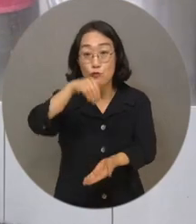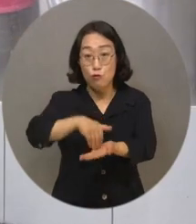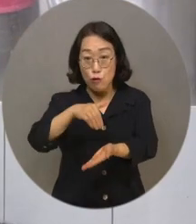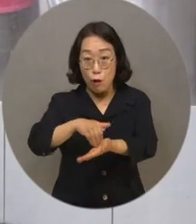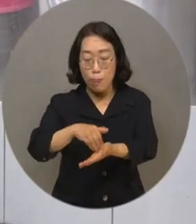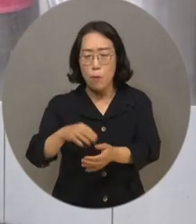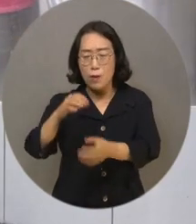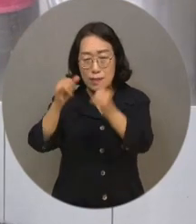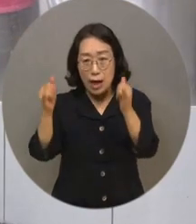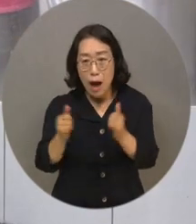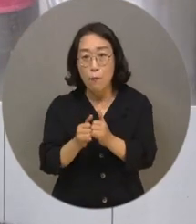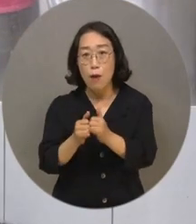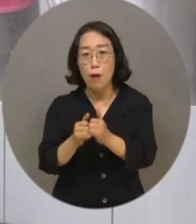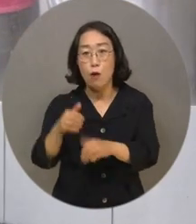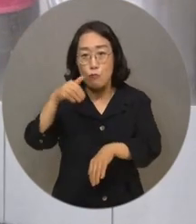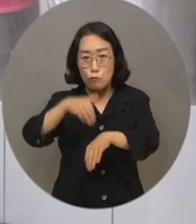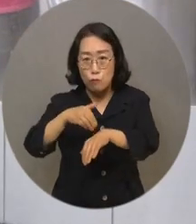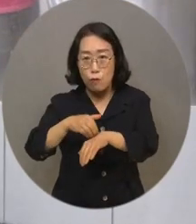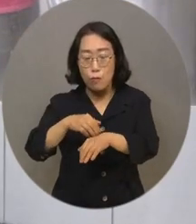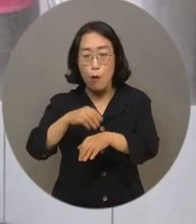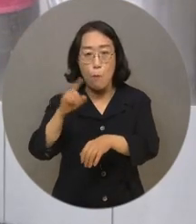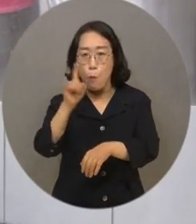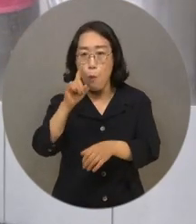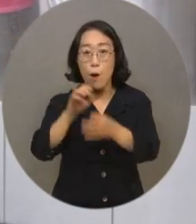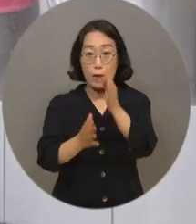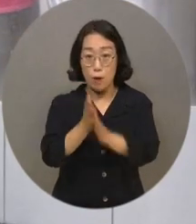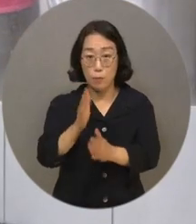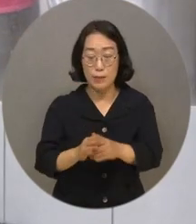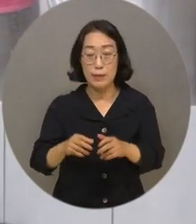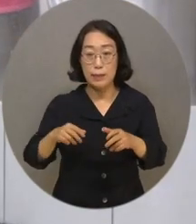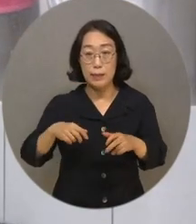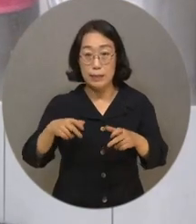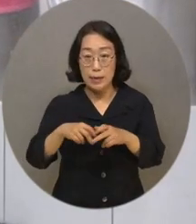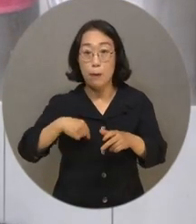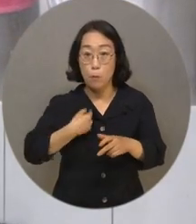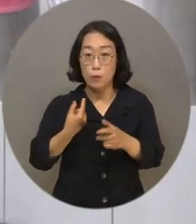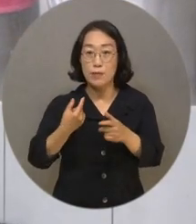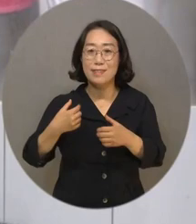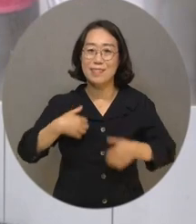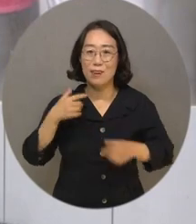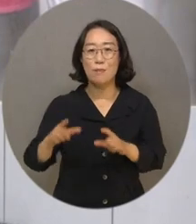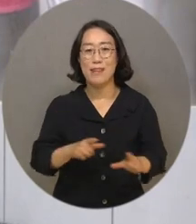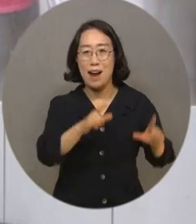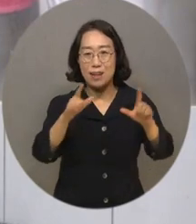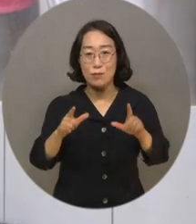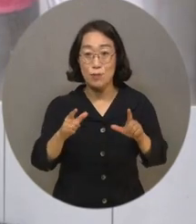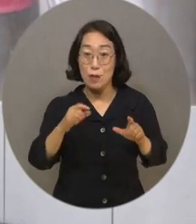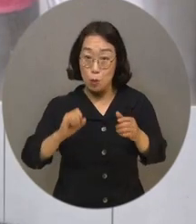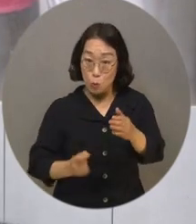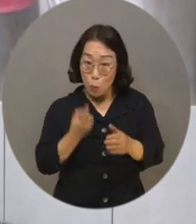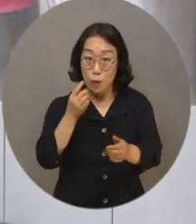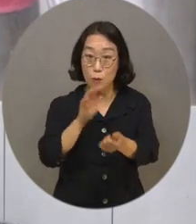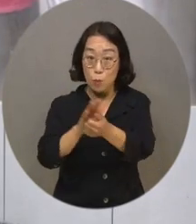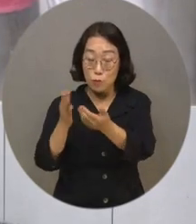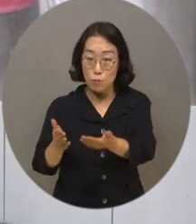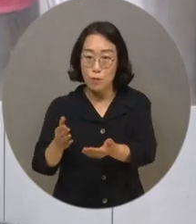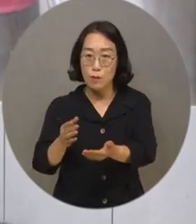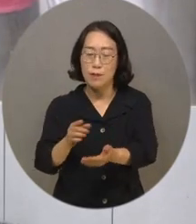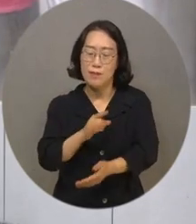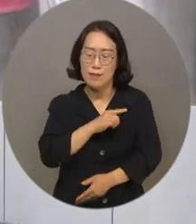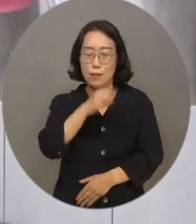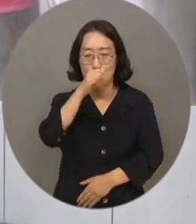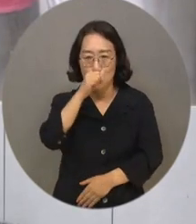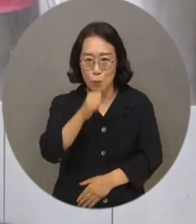그 무엇이 목표가 되든 장애 당사자가 즐겁게 살아갈 수 있는 동기가 된다면 그보다 더 좋을 순